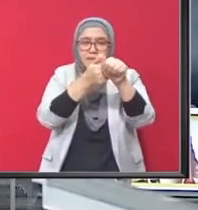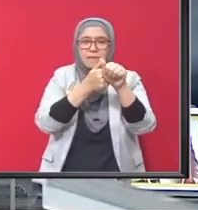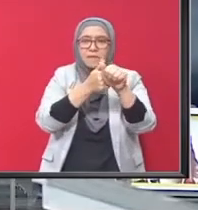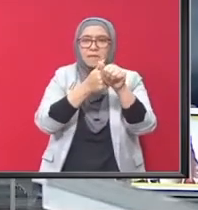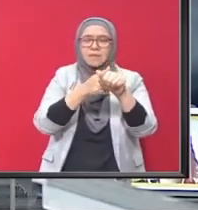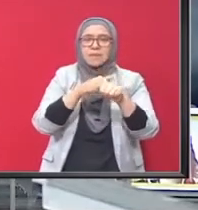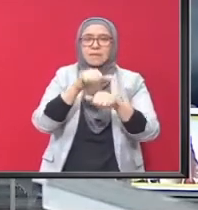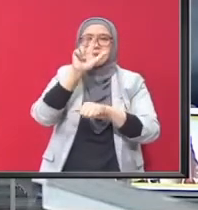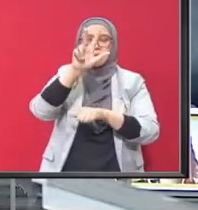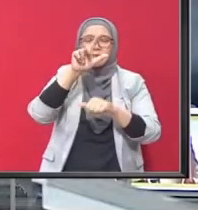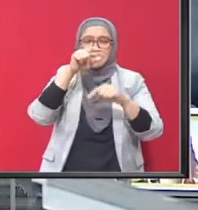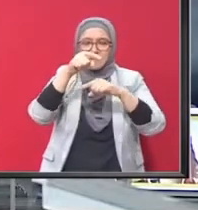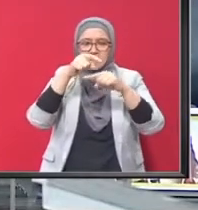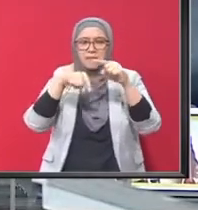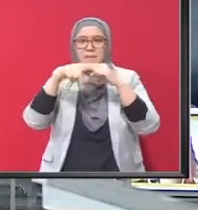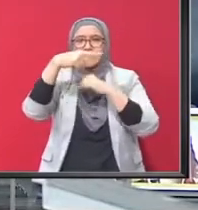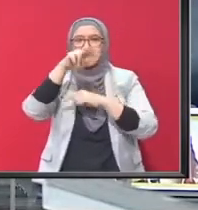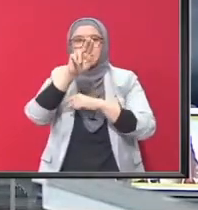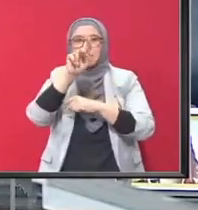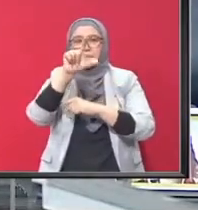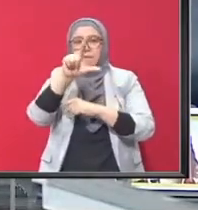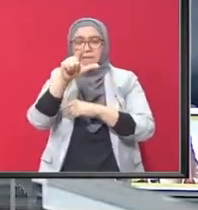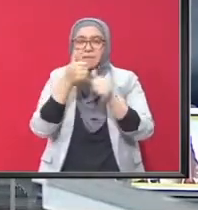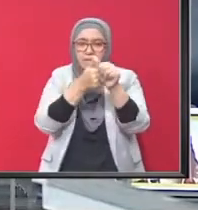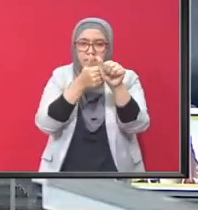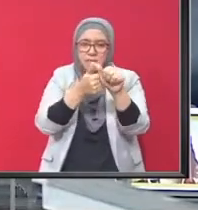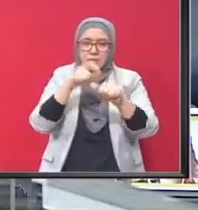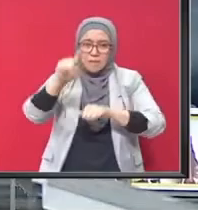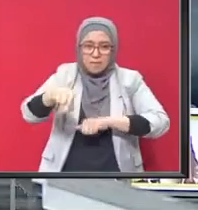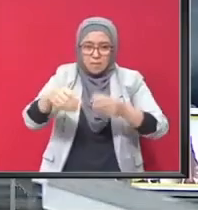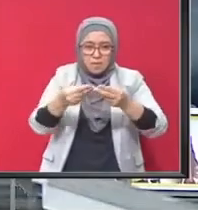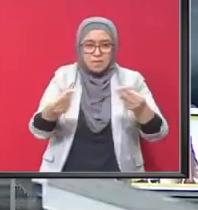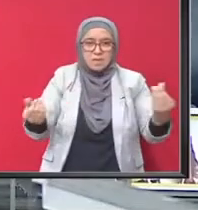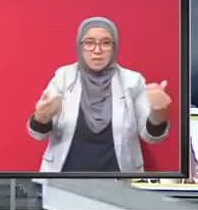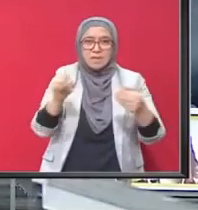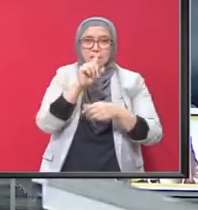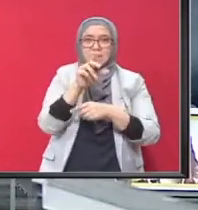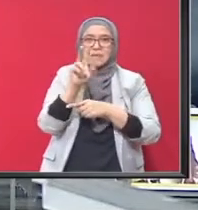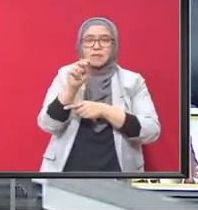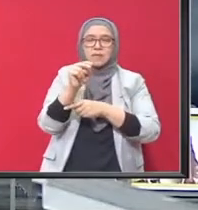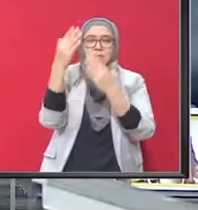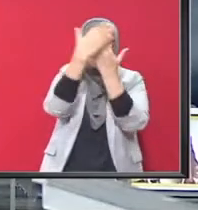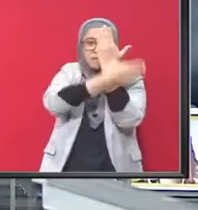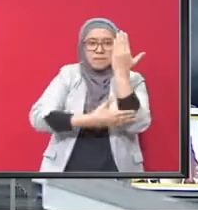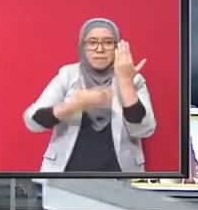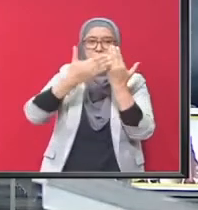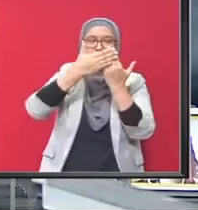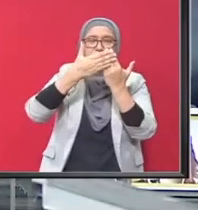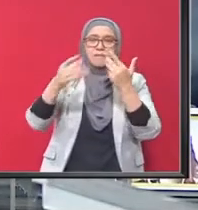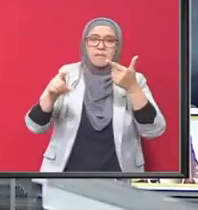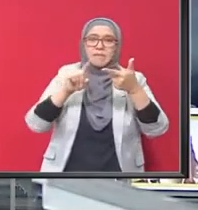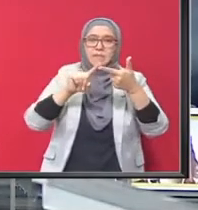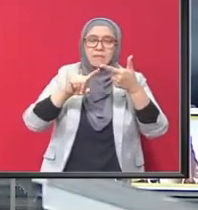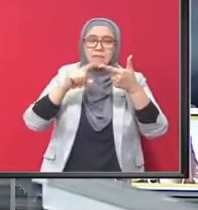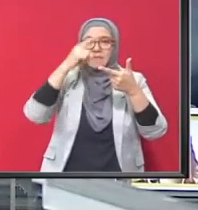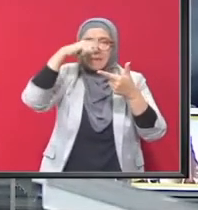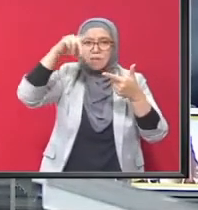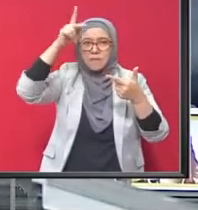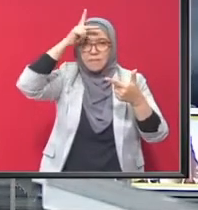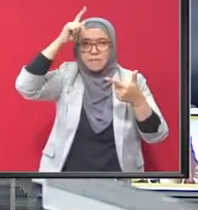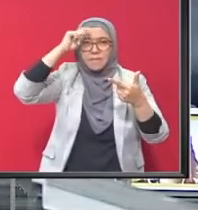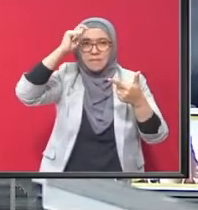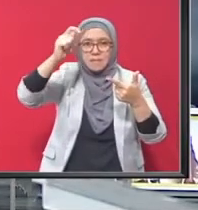mengikut keperluan tanah Dizon yang pertama yaitu Semenanjung yang kedua untuk